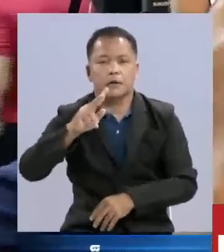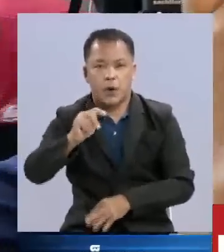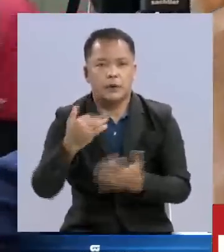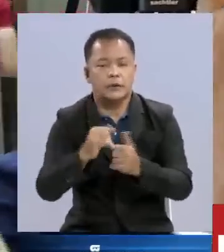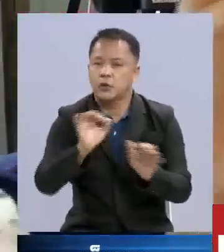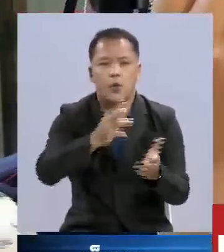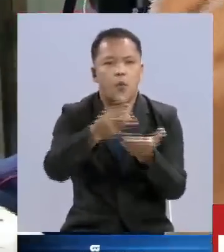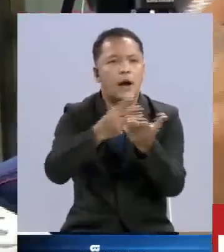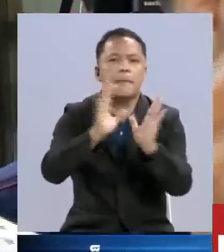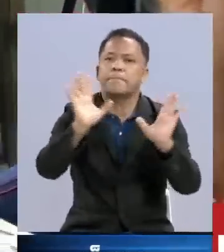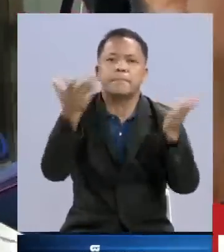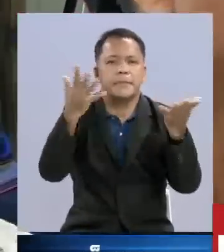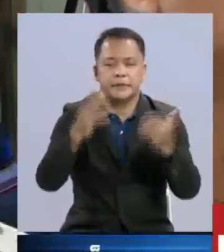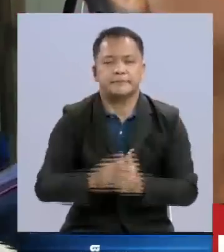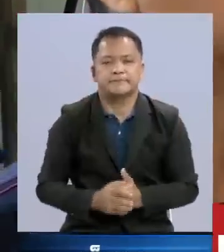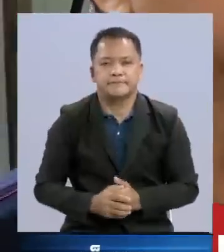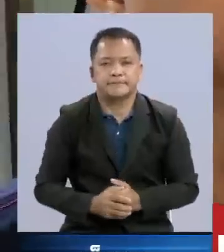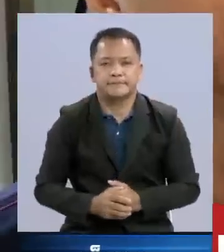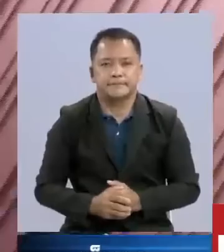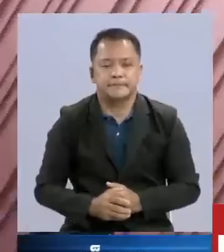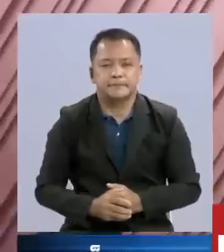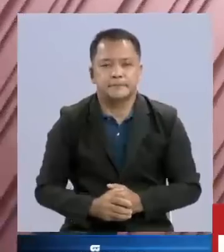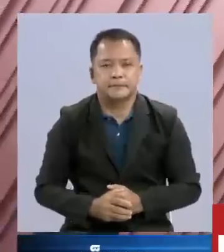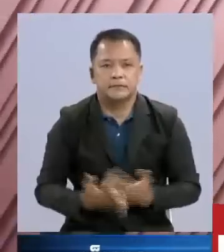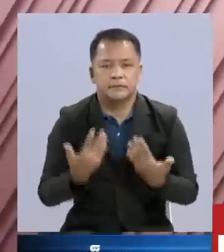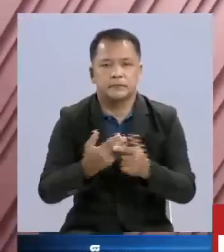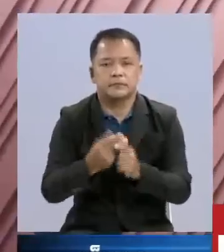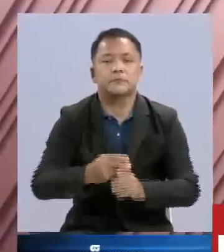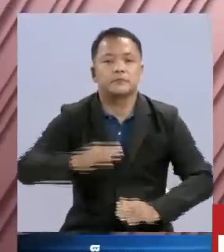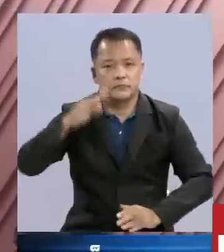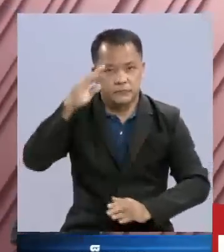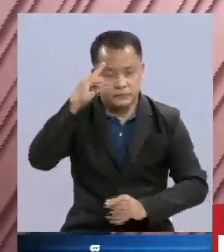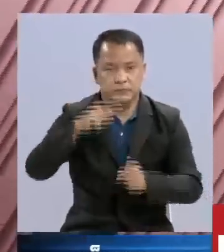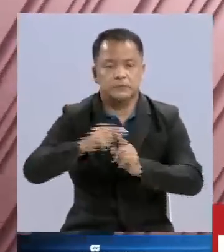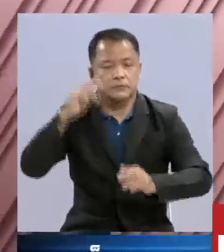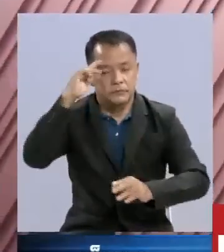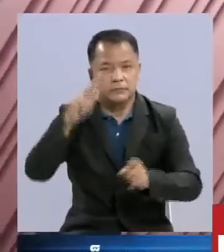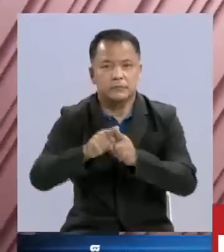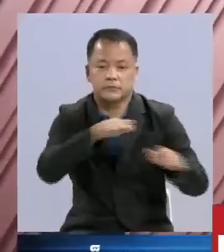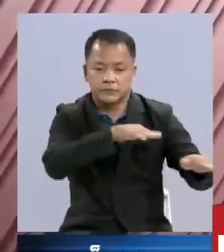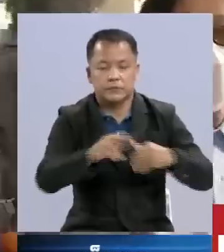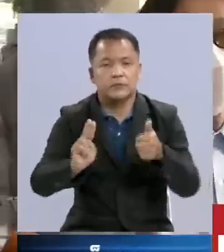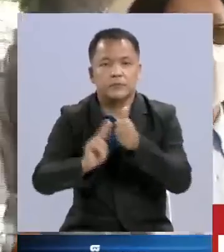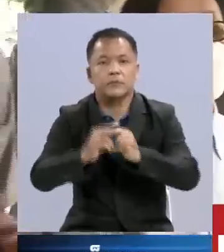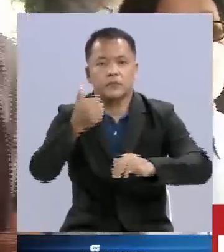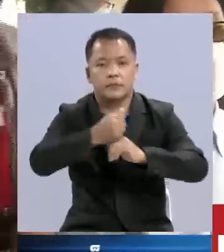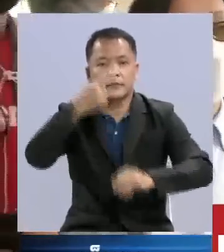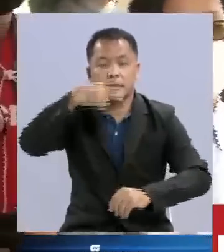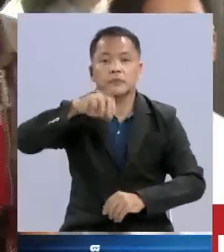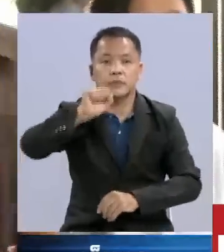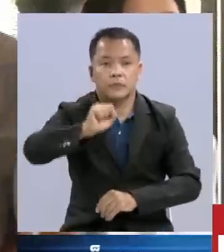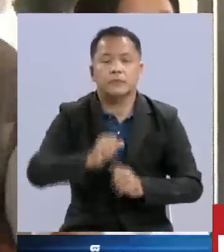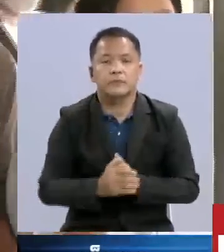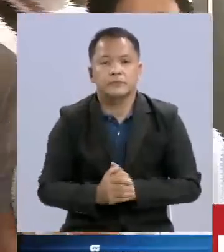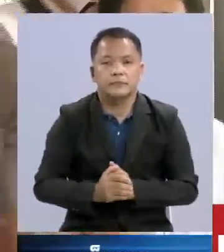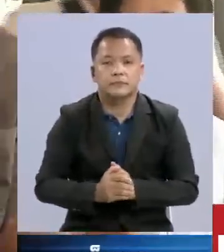ไม่อยู่ในวาระหารือร่วมกันวันนี้ครับโดยนาวาอากาศเอกอนุดิษฐ์นะครับที่เดินทางมาพร้อมรองหัวหน้าพรรคไทยสร้างไทยนายสุพันธ์